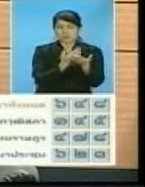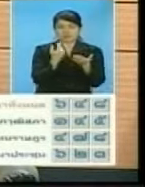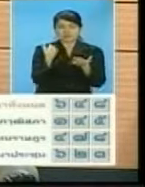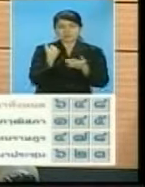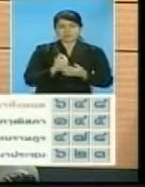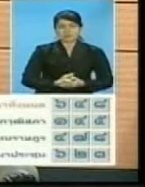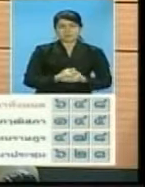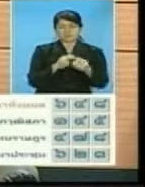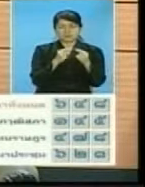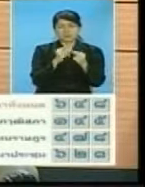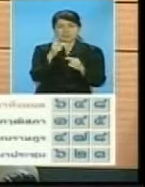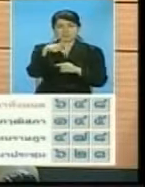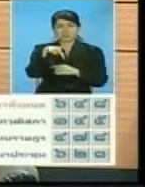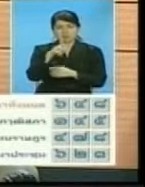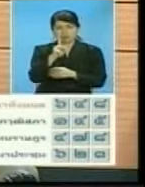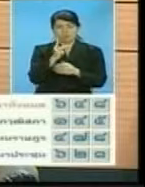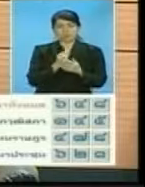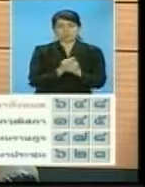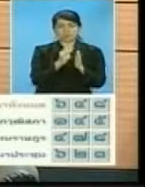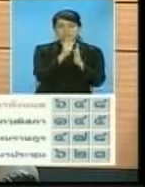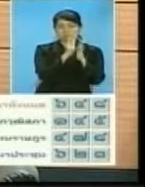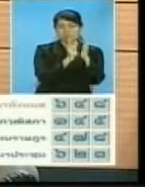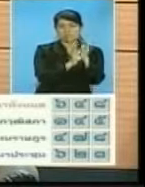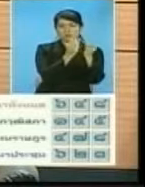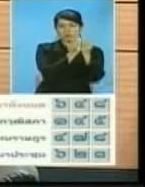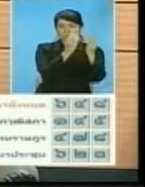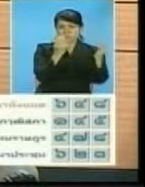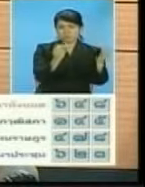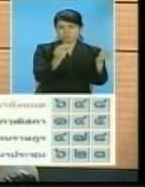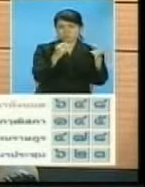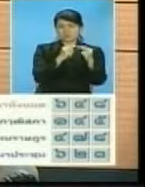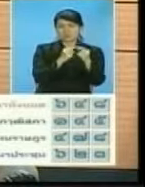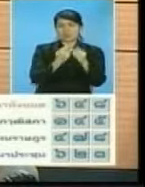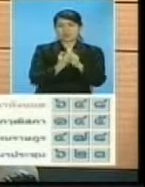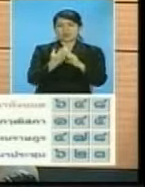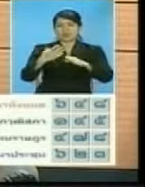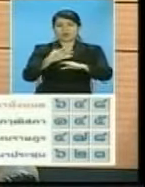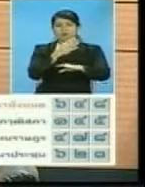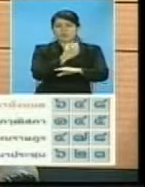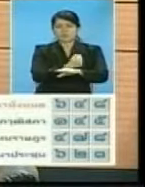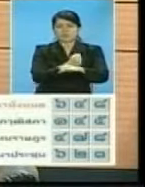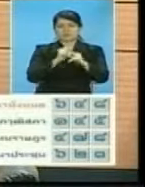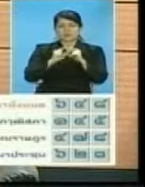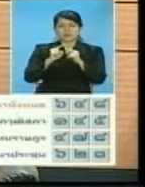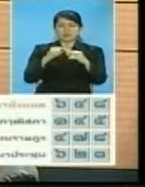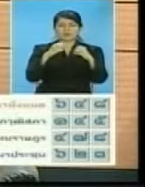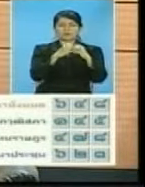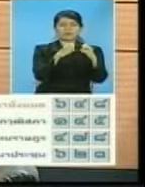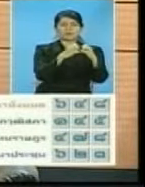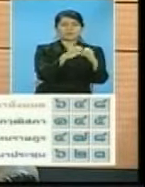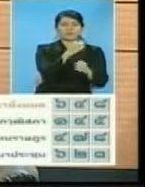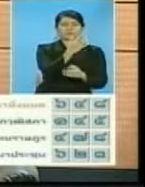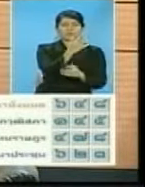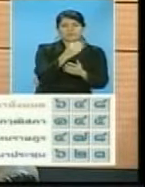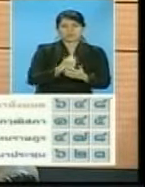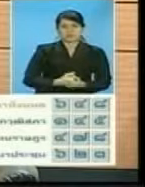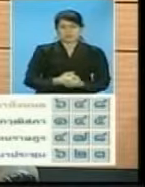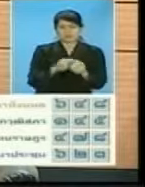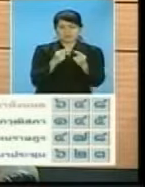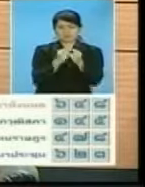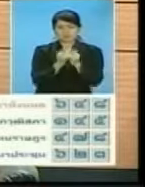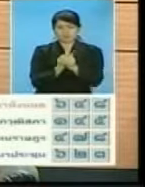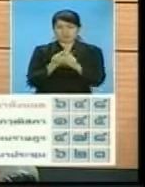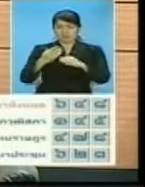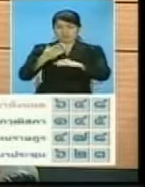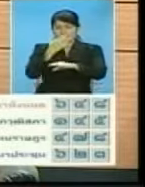ให้รัฐธรรมนูญฉบับนี้ปราศจากการเมืองเข้ามาเกี่ยวข้องปราศจากการเมืองเข้ามาชี้น